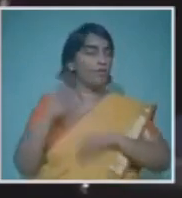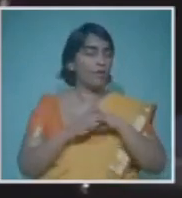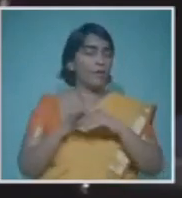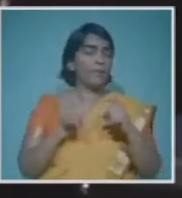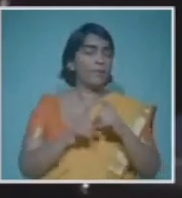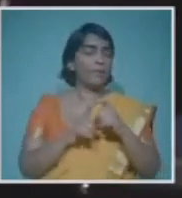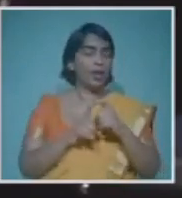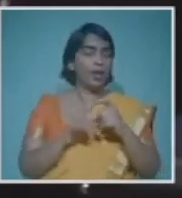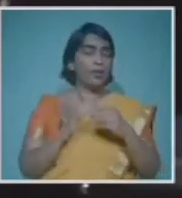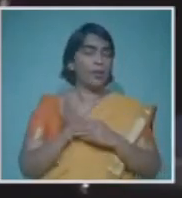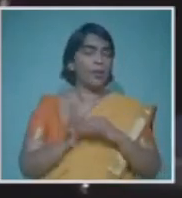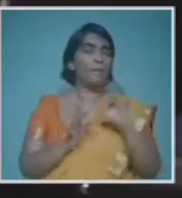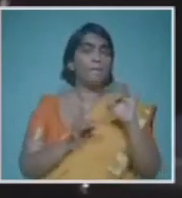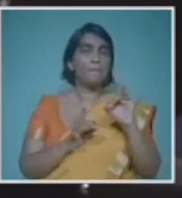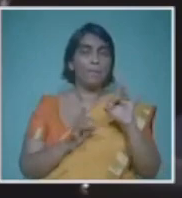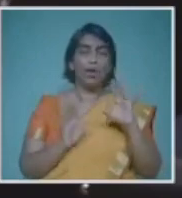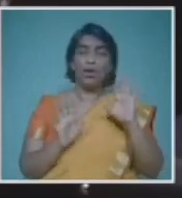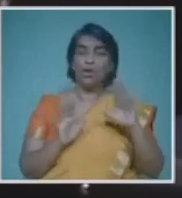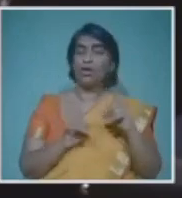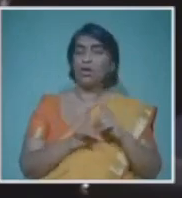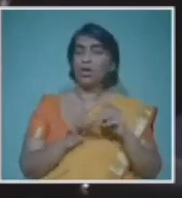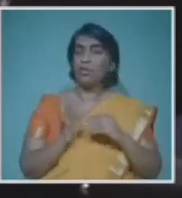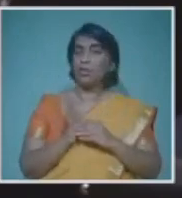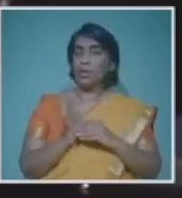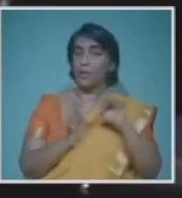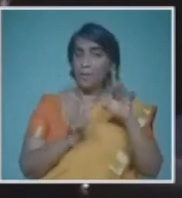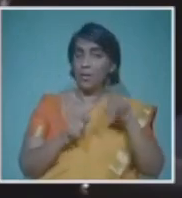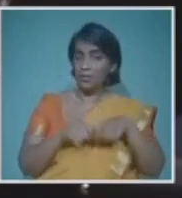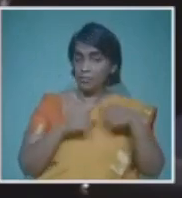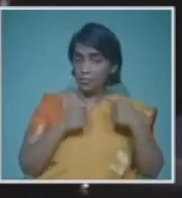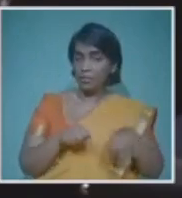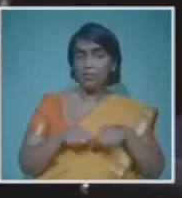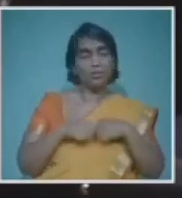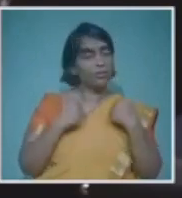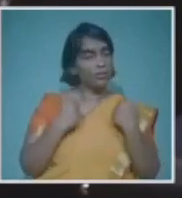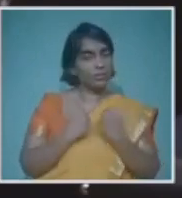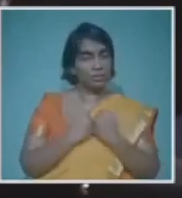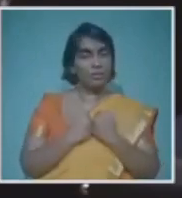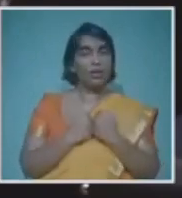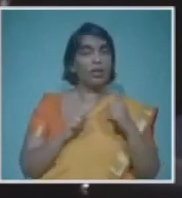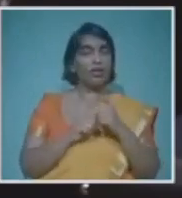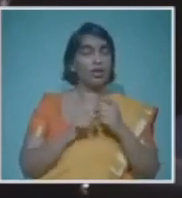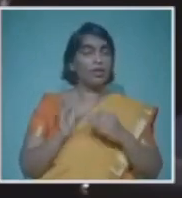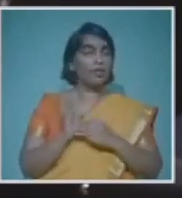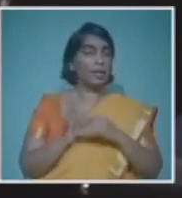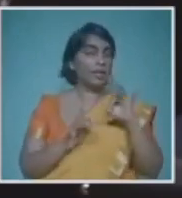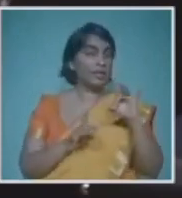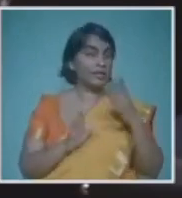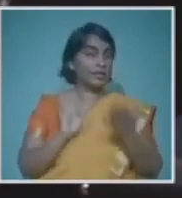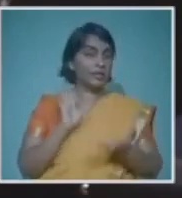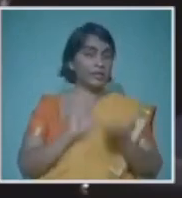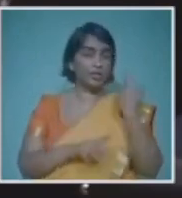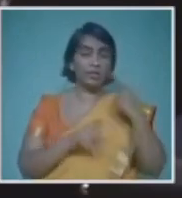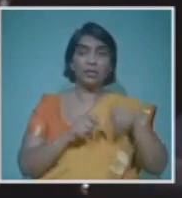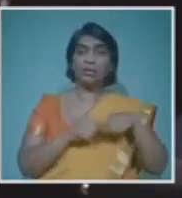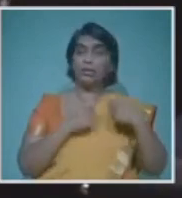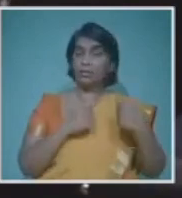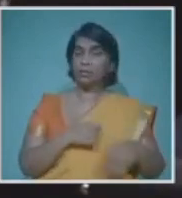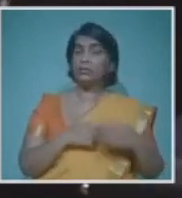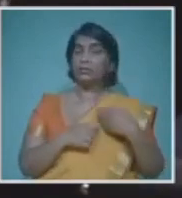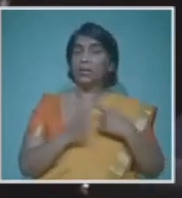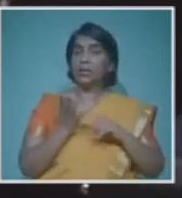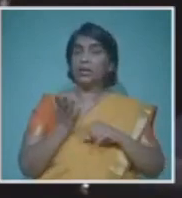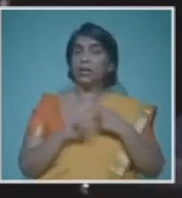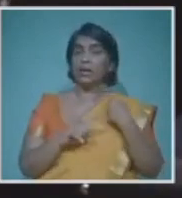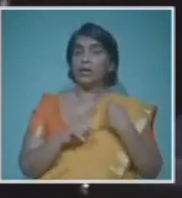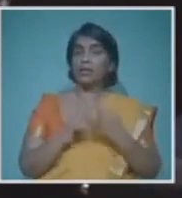15යි. හැබැයි ඩොලර් මිලියන 15ක් වියදම් කරන සමාගමට ඩොලර් මිලියන 100කට වැඩි වියදම් කරනවායි කියලා අපි බදු